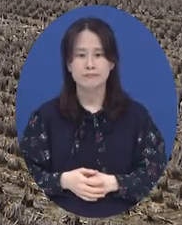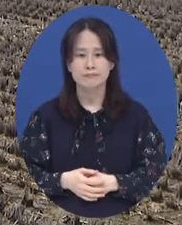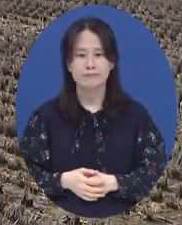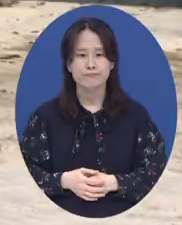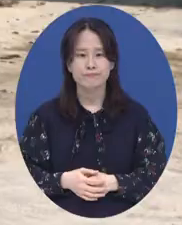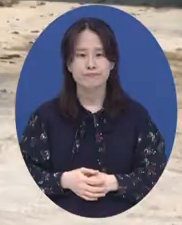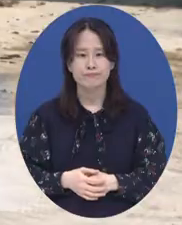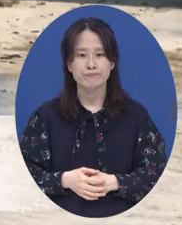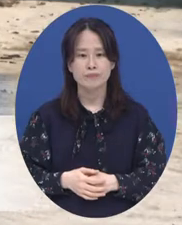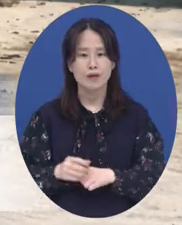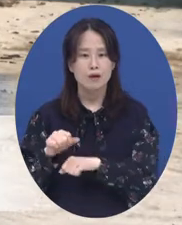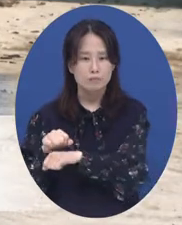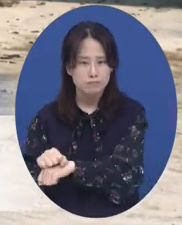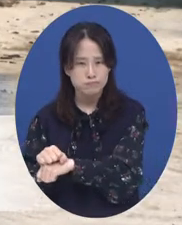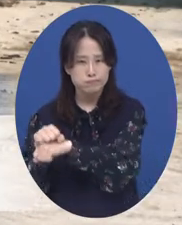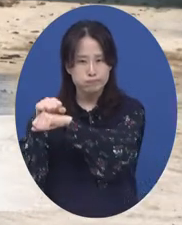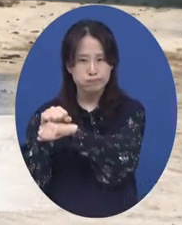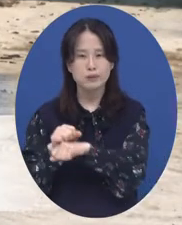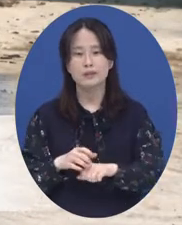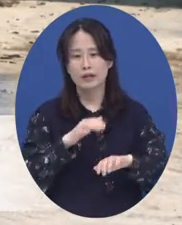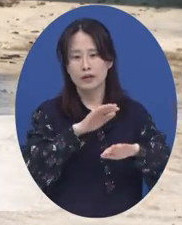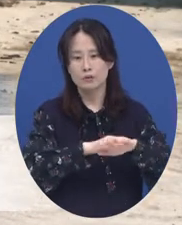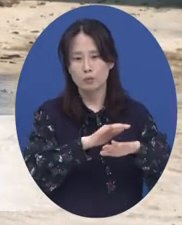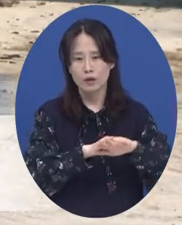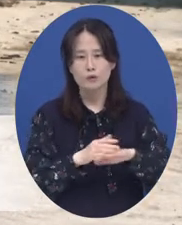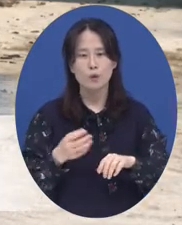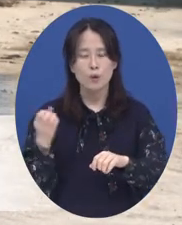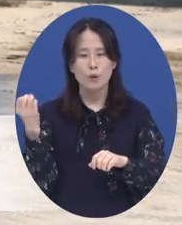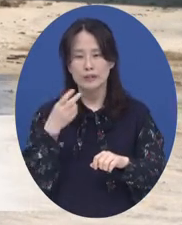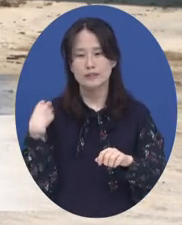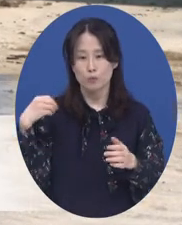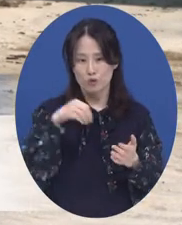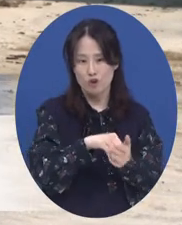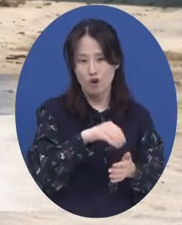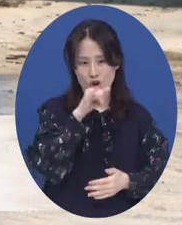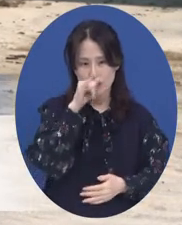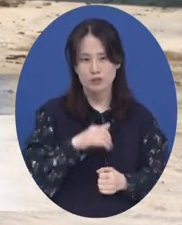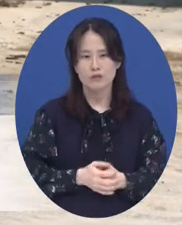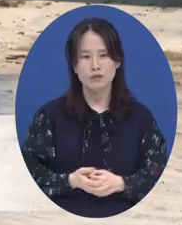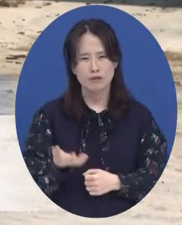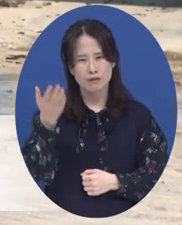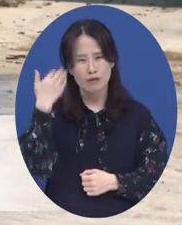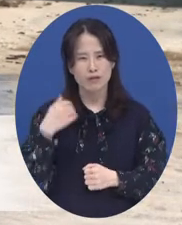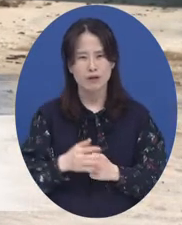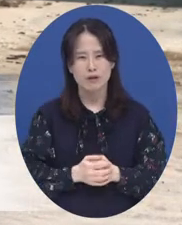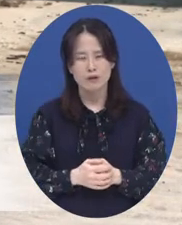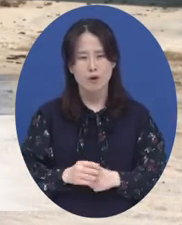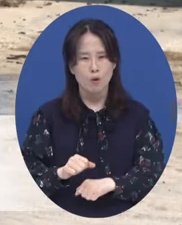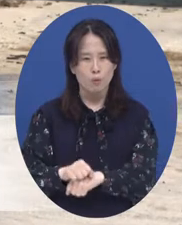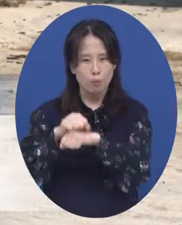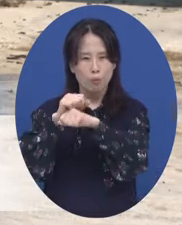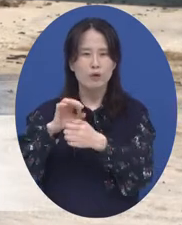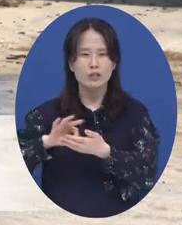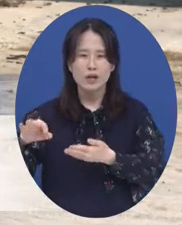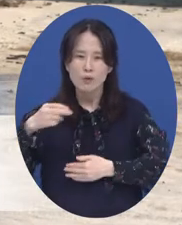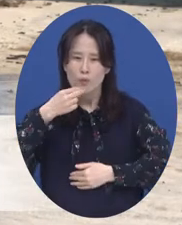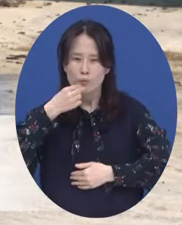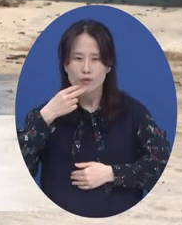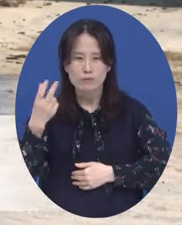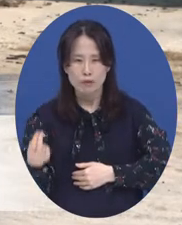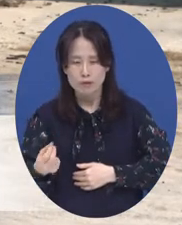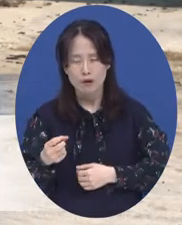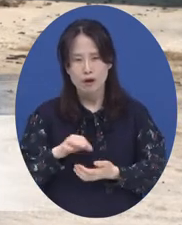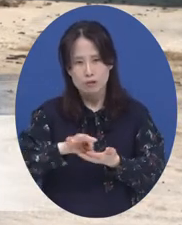형태입니다. 보관했다가 농가로 이제 다 환원해주고 있죠. 기존에는 이제 부속이 안된 거를